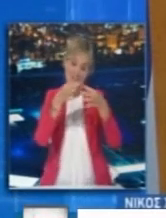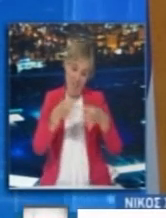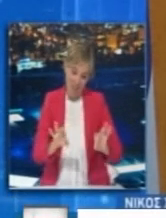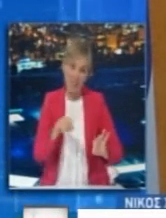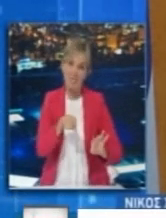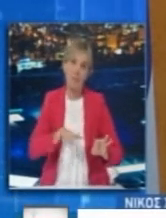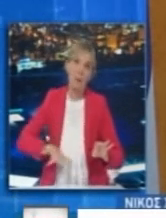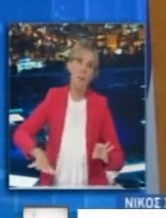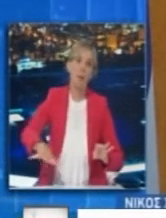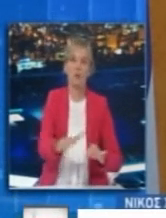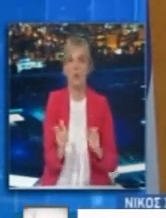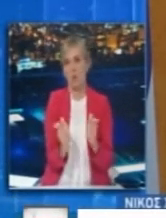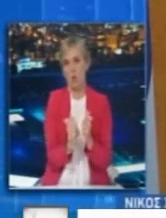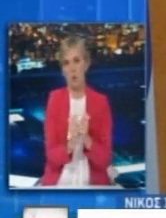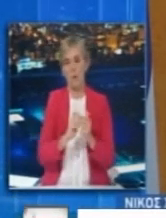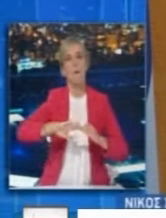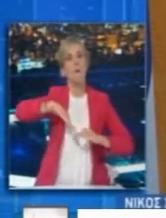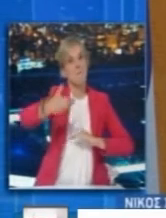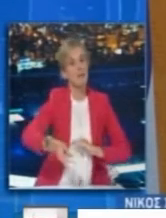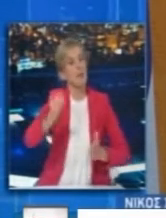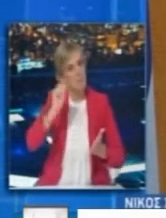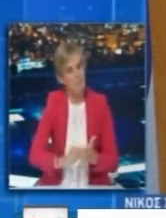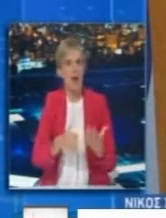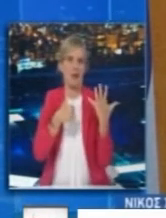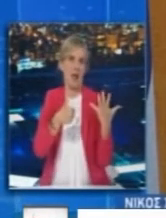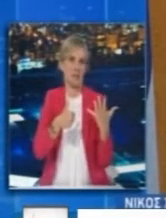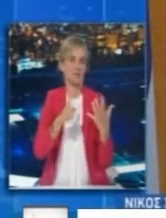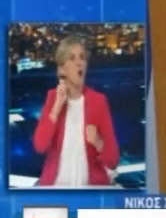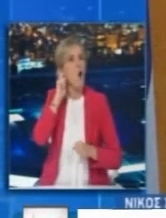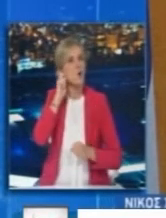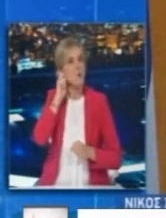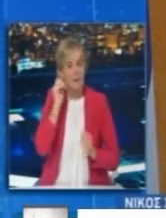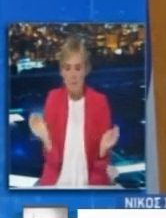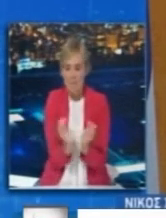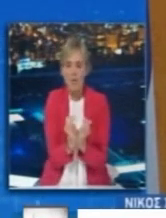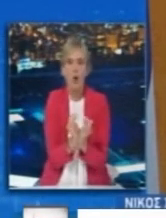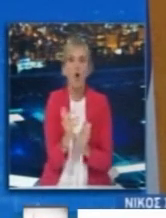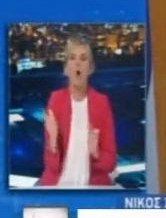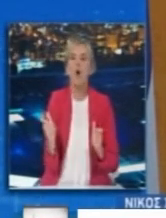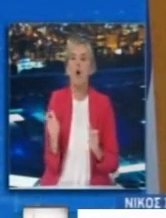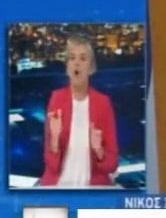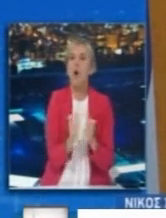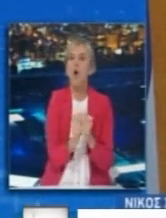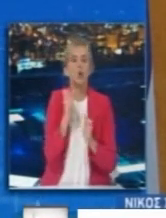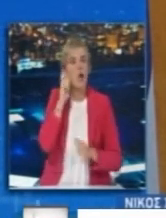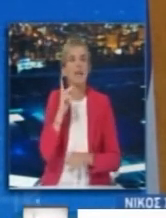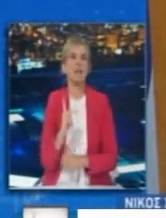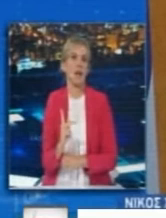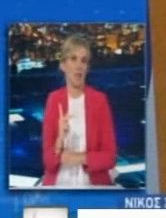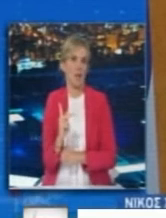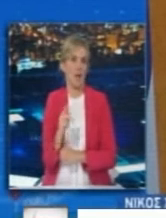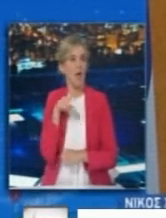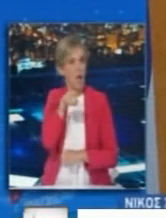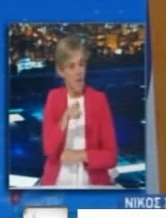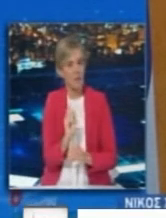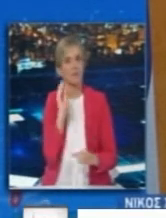στις 6 παρα 25 η εκένωση του οικισμού Καλυθέα. Το έργο της κατάσβεσης των πυρκαγιών συνδράμουν και